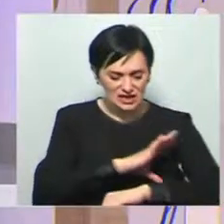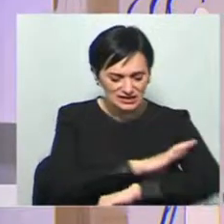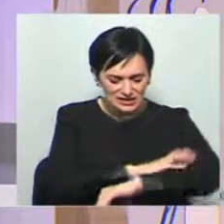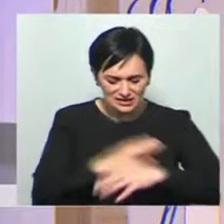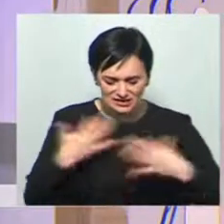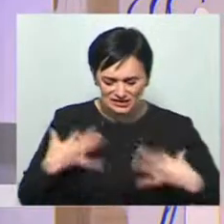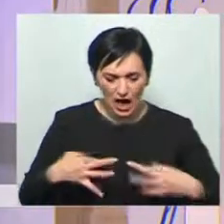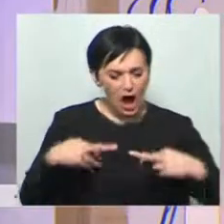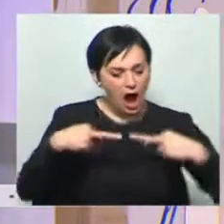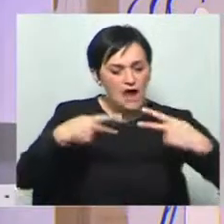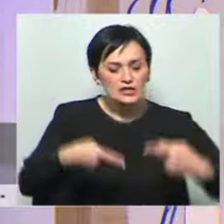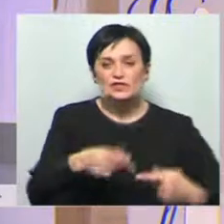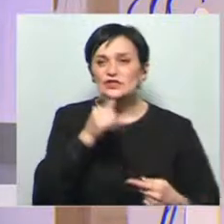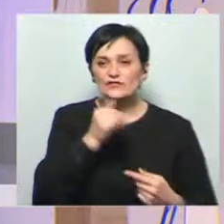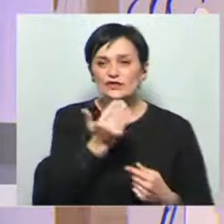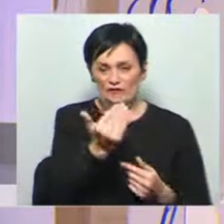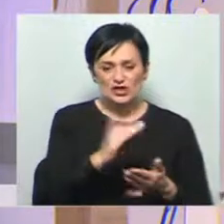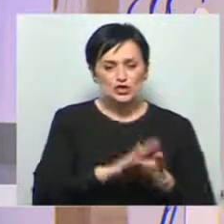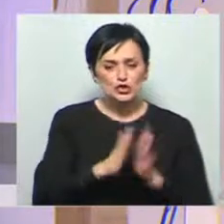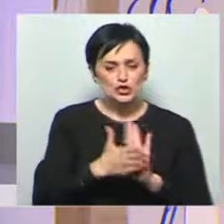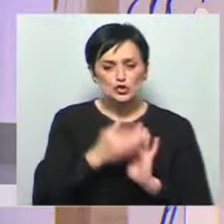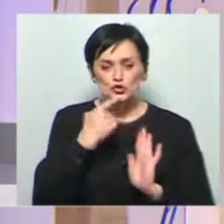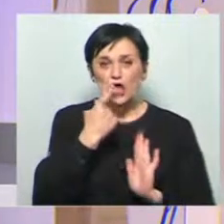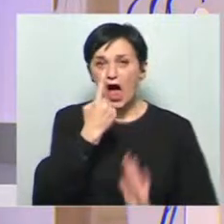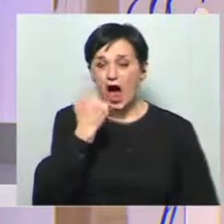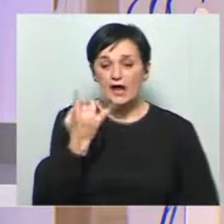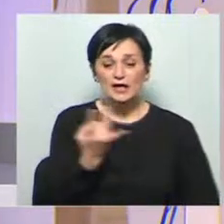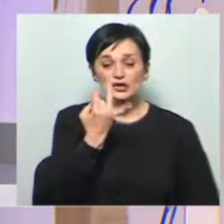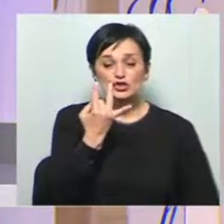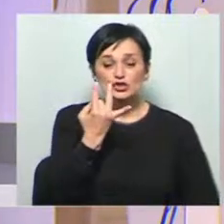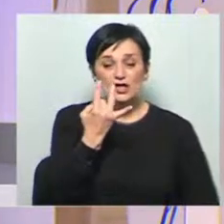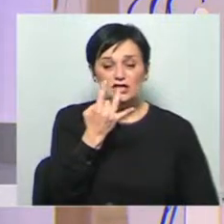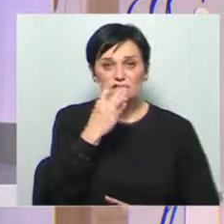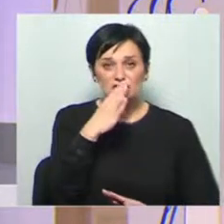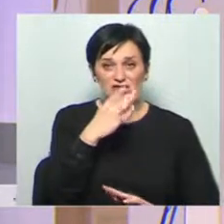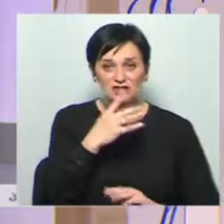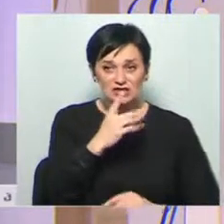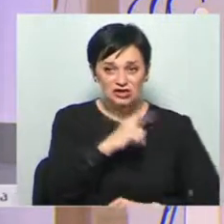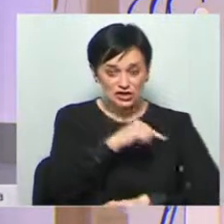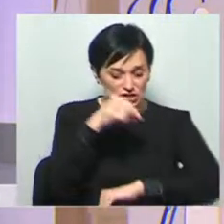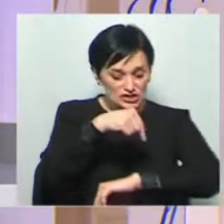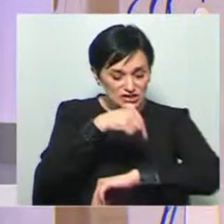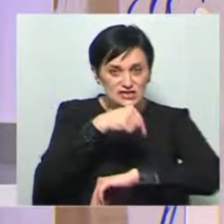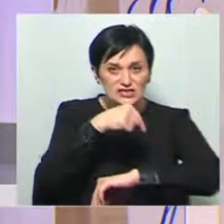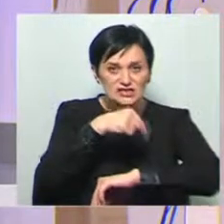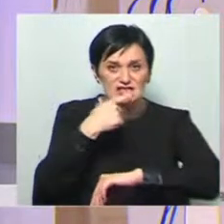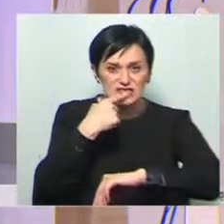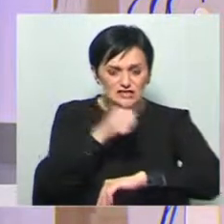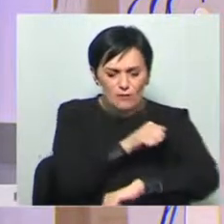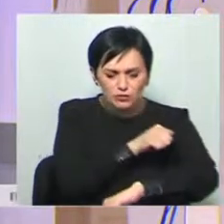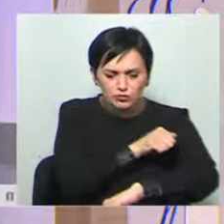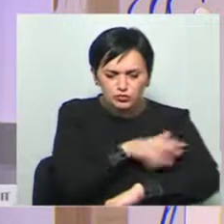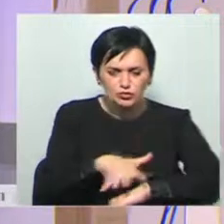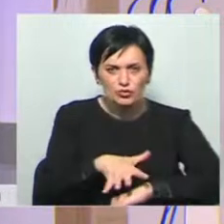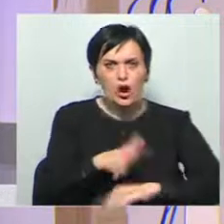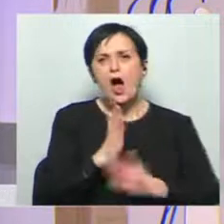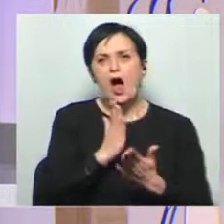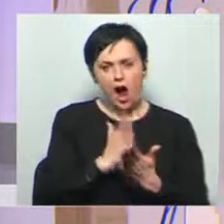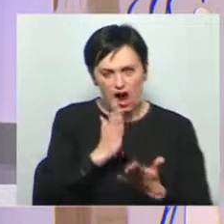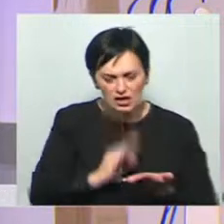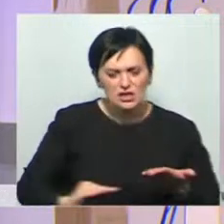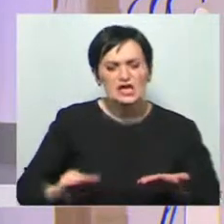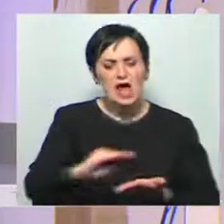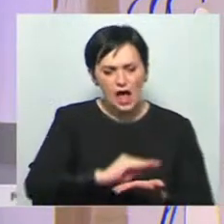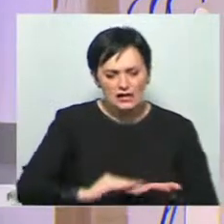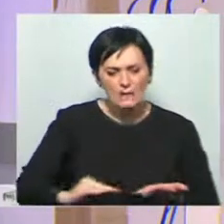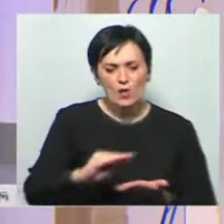თქვენ აღწერეთ სიტუაცია, როდესაც ერთჯერადად კი არ ჩაიღვარა სახსრის შიგნით სისხლი, არამედ ამას აქვს